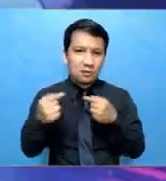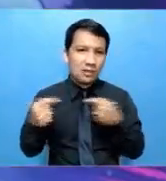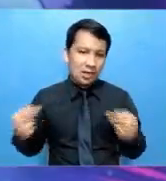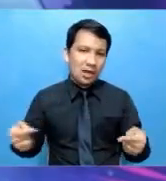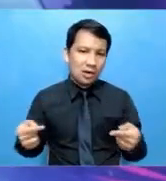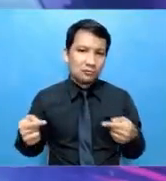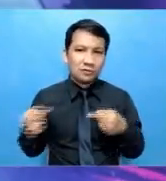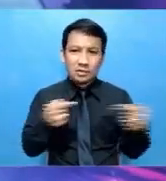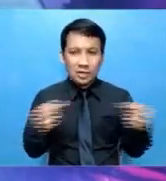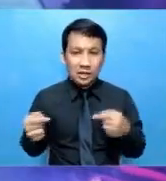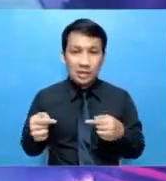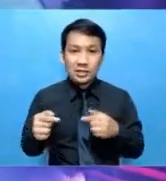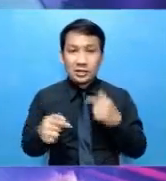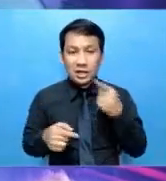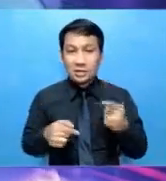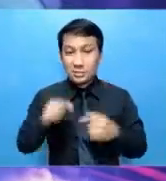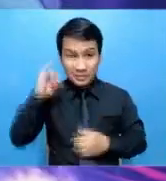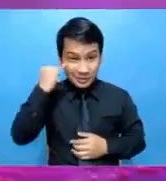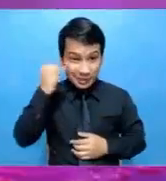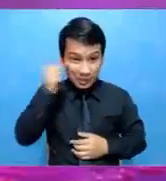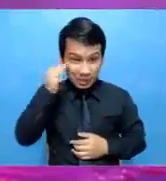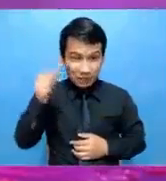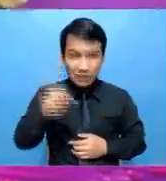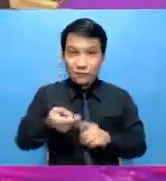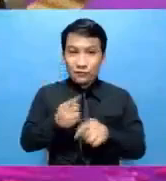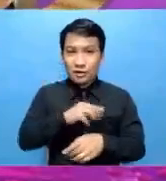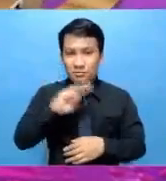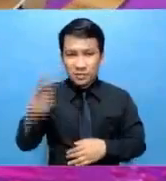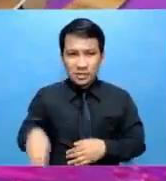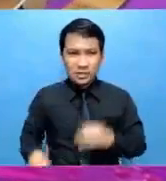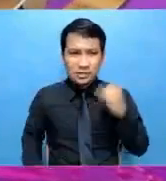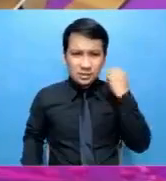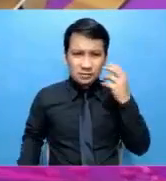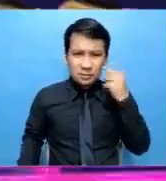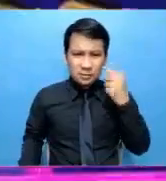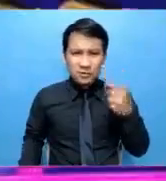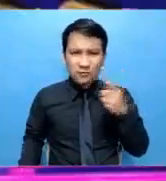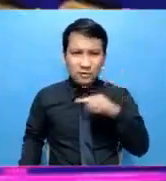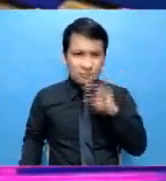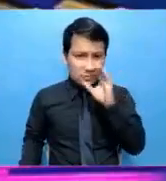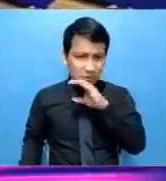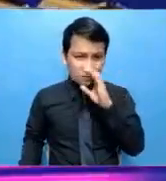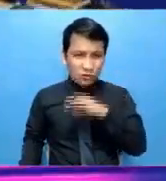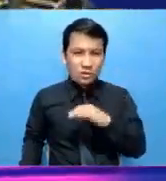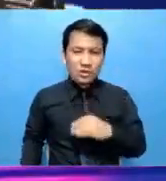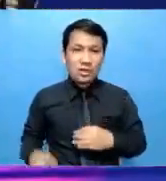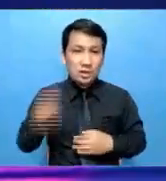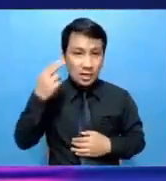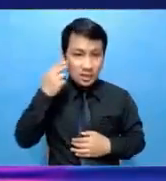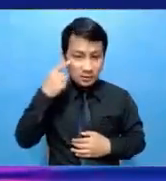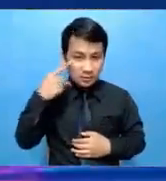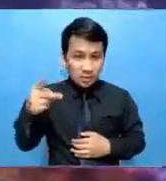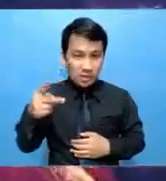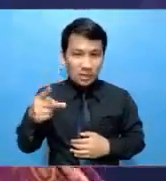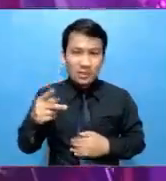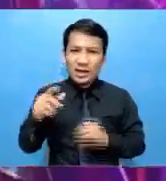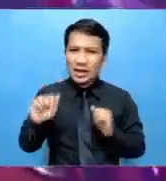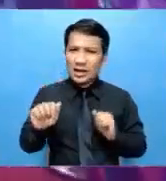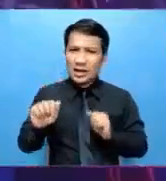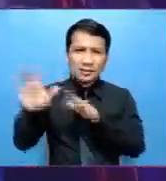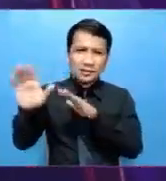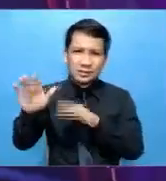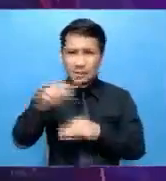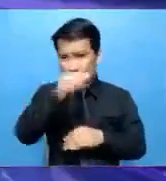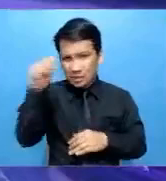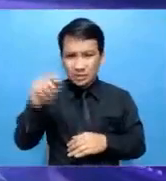Grand Finals sina Jana Faye Bukatia ng Manila, Jeremy Trangia ng Cebu, at Hans Paronda ng Antipolo. Pero